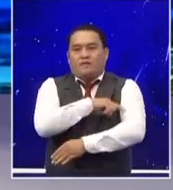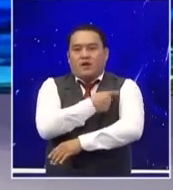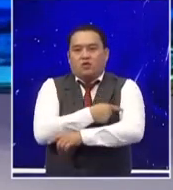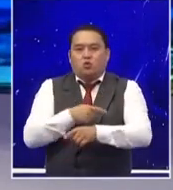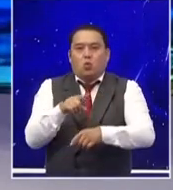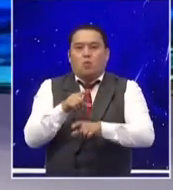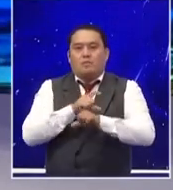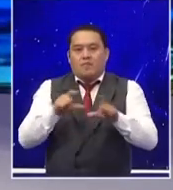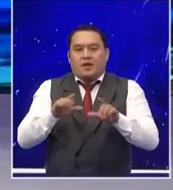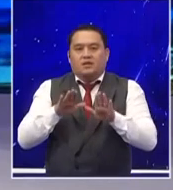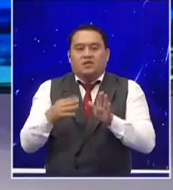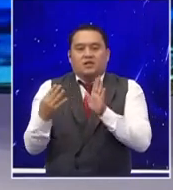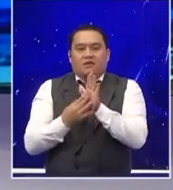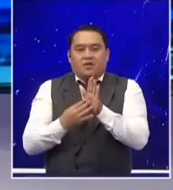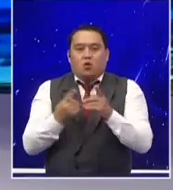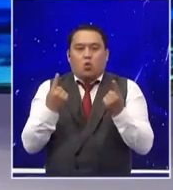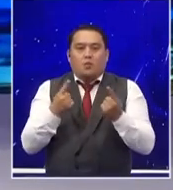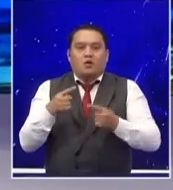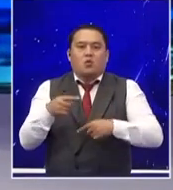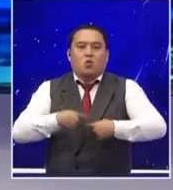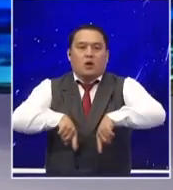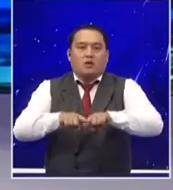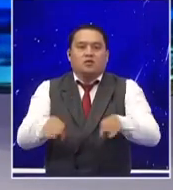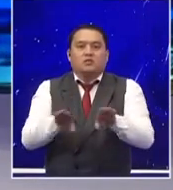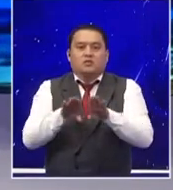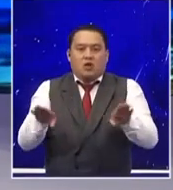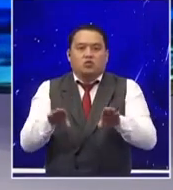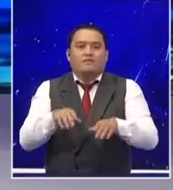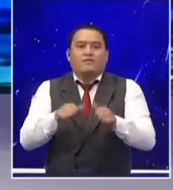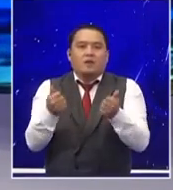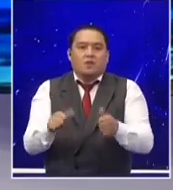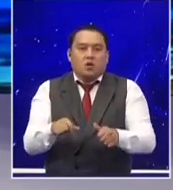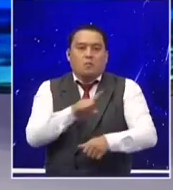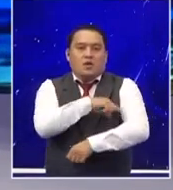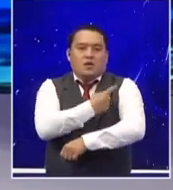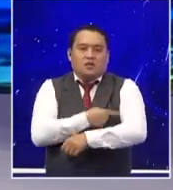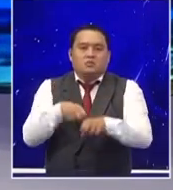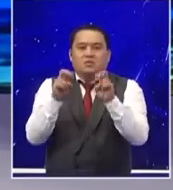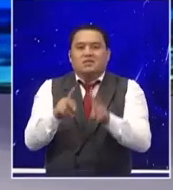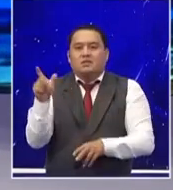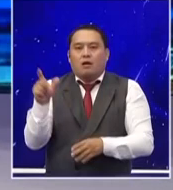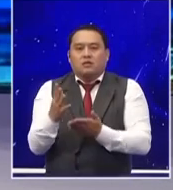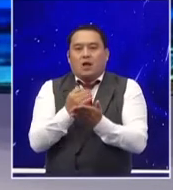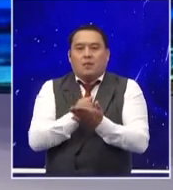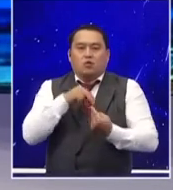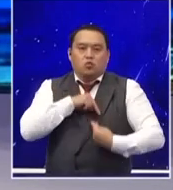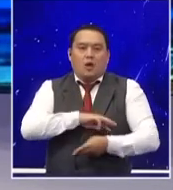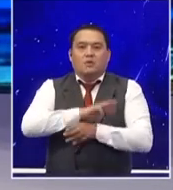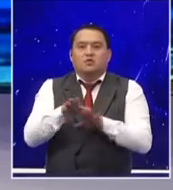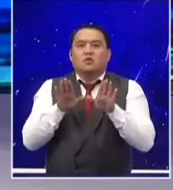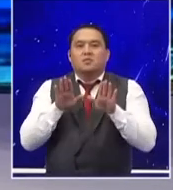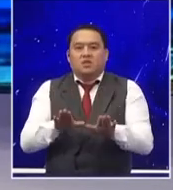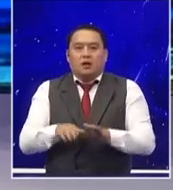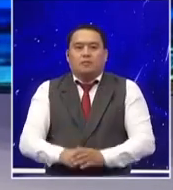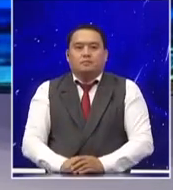амбулаторий медпункта и 9 крупных медучреждений параллельно начнется и формирование медицинского кадрового резерва для трудоустройства на местах